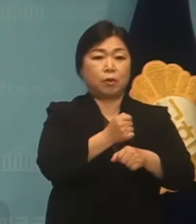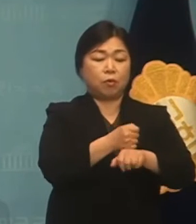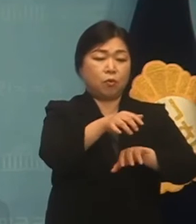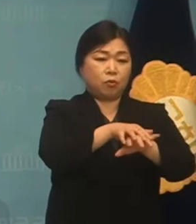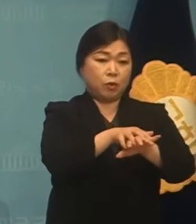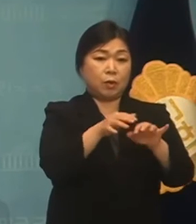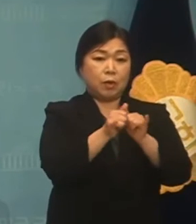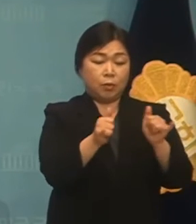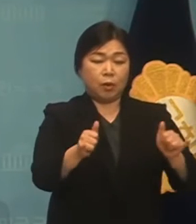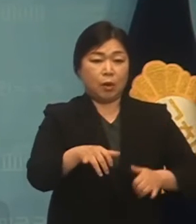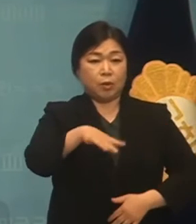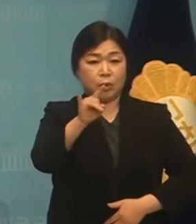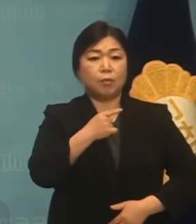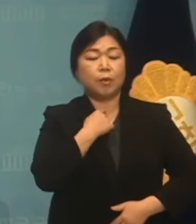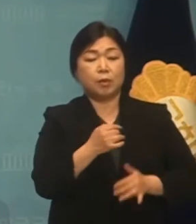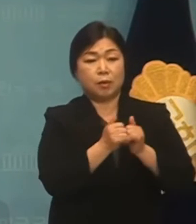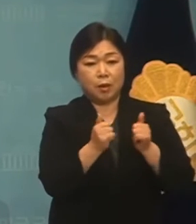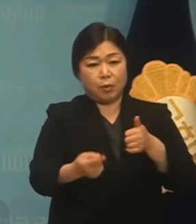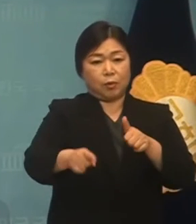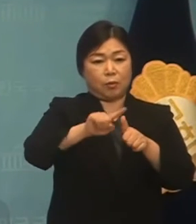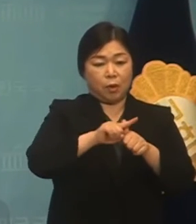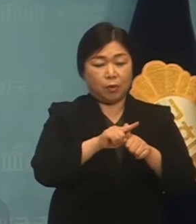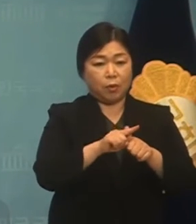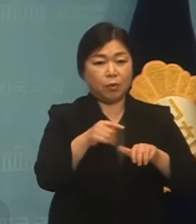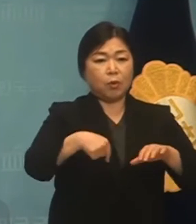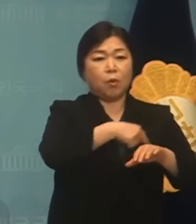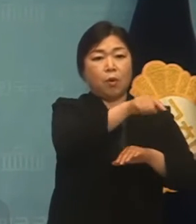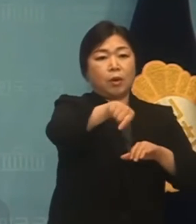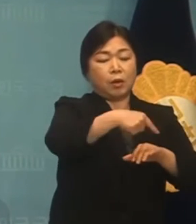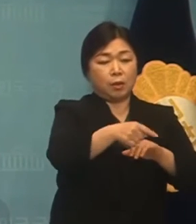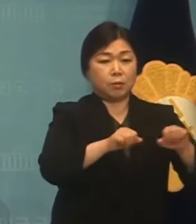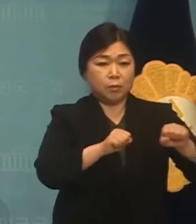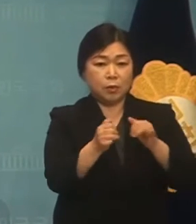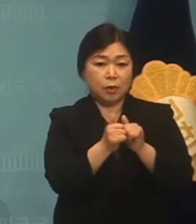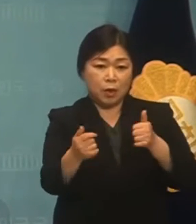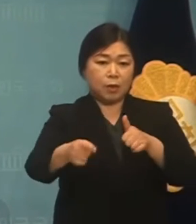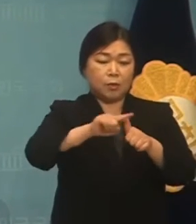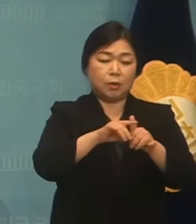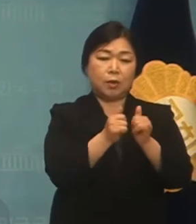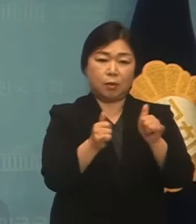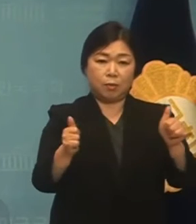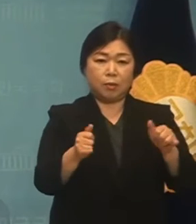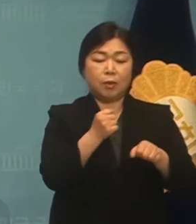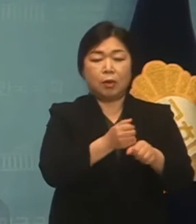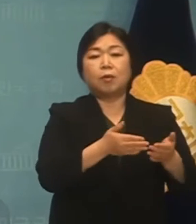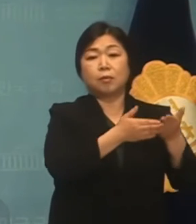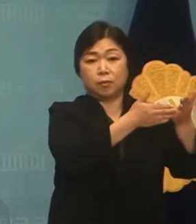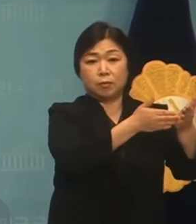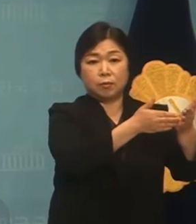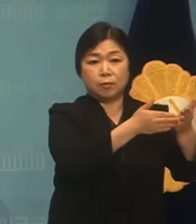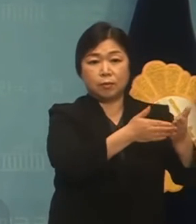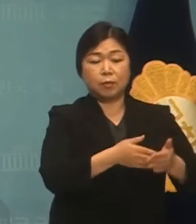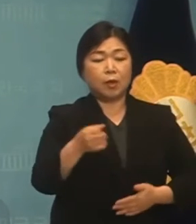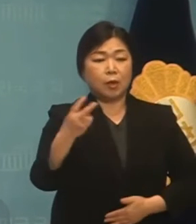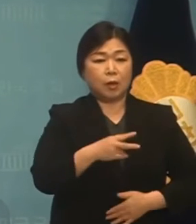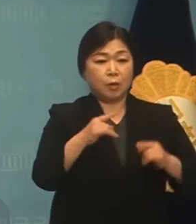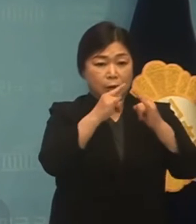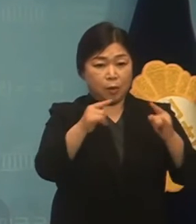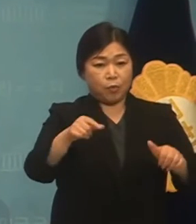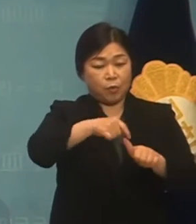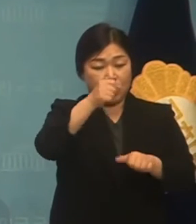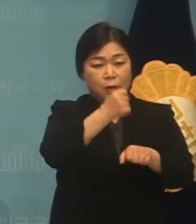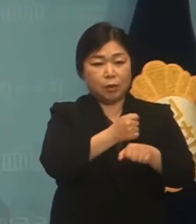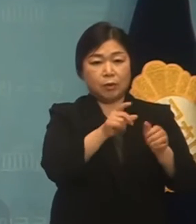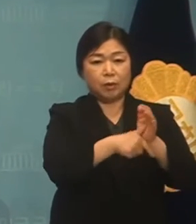구성원을 초선비 원외 당협위원장을 하는 방안을 지도부의 일원으로 건의하겠습니다. 또한 대선 캠프 구축 과정에서 초재선